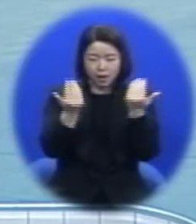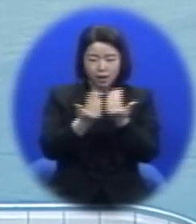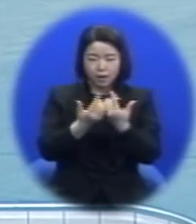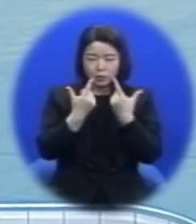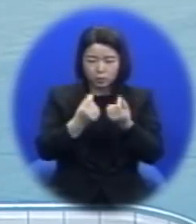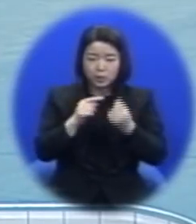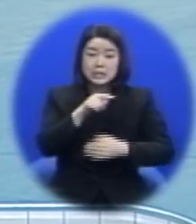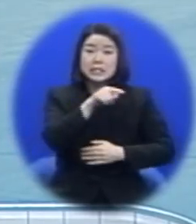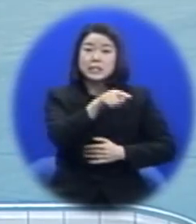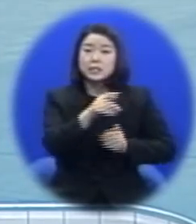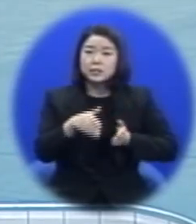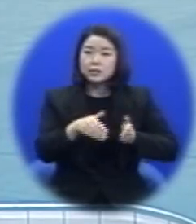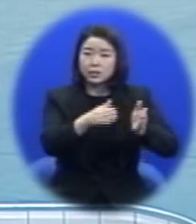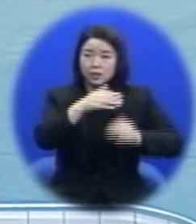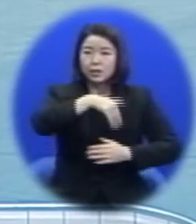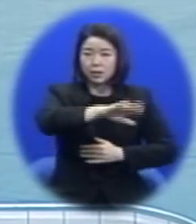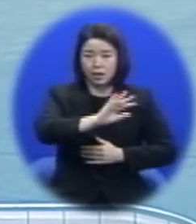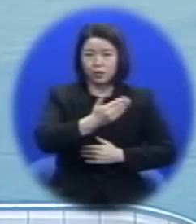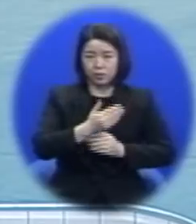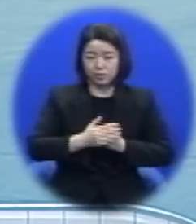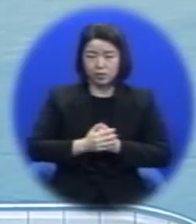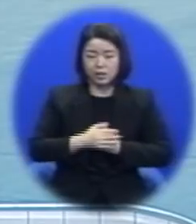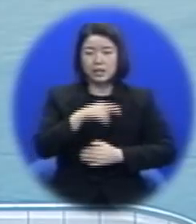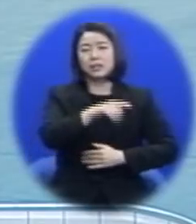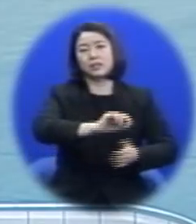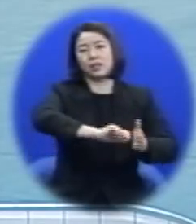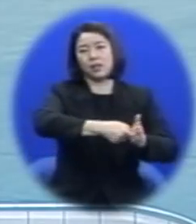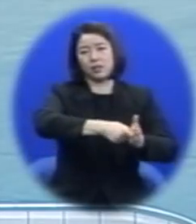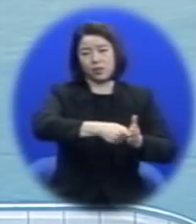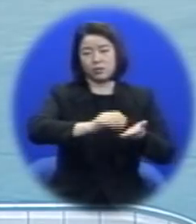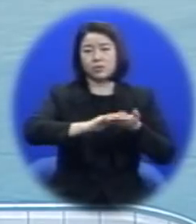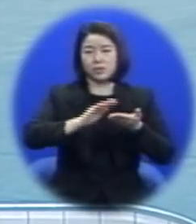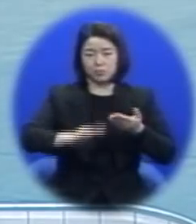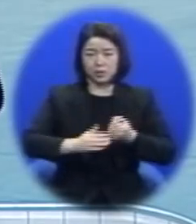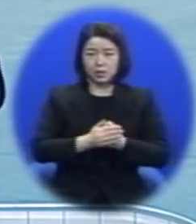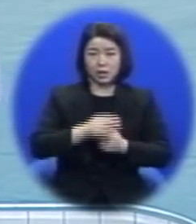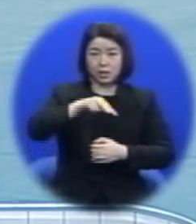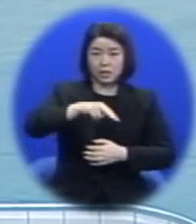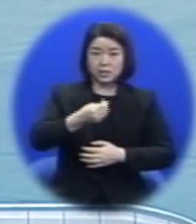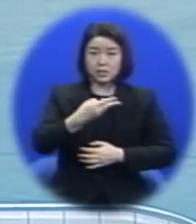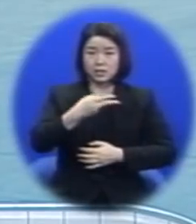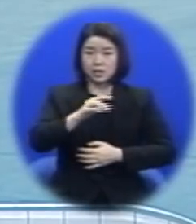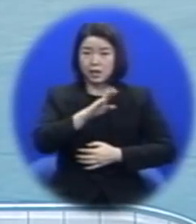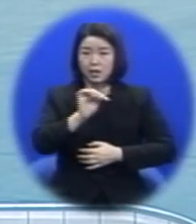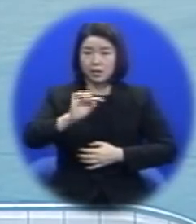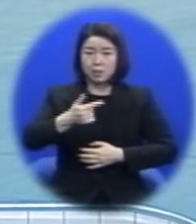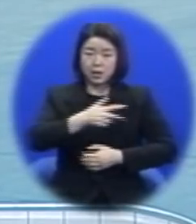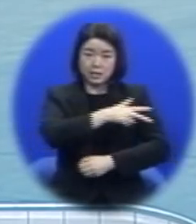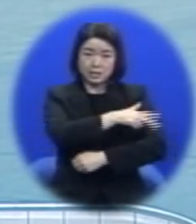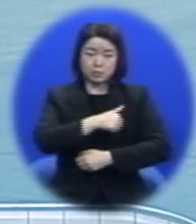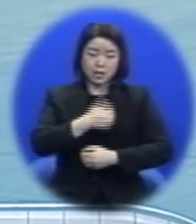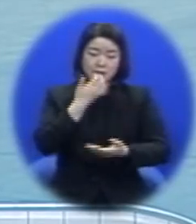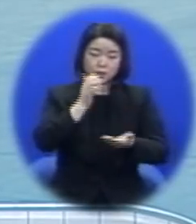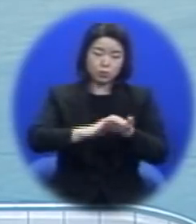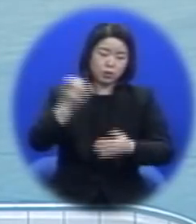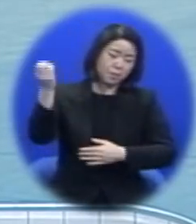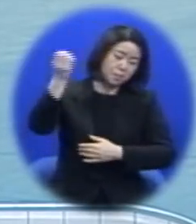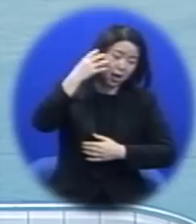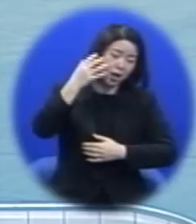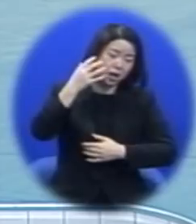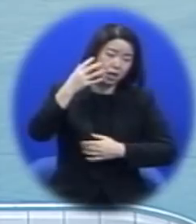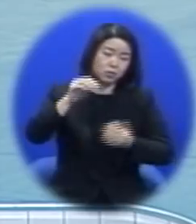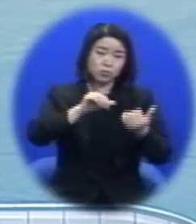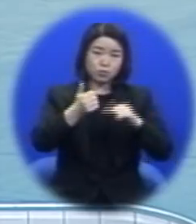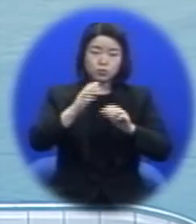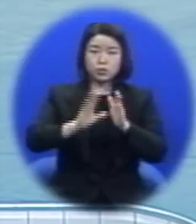갑니다. 그게 열쇠인 겁니다. 스데반 집사가 돌에 맞아 죽을 때 얼굴이 천사